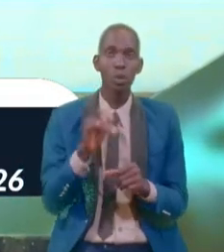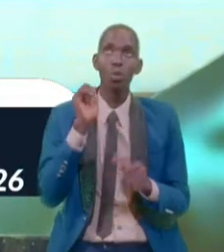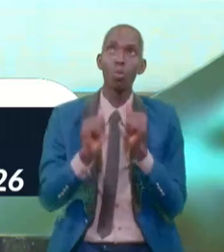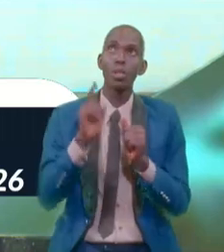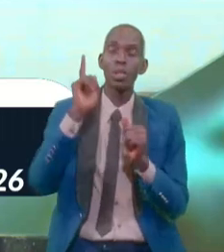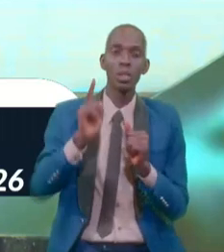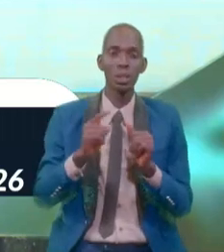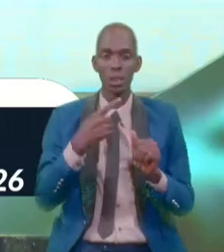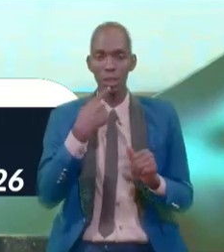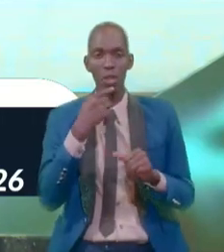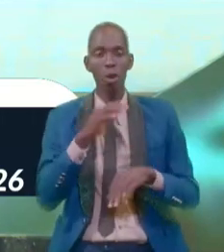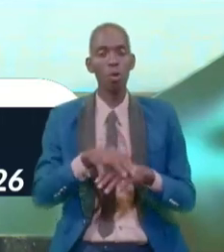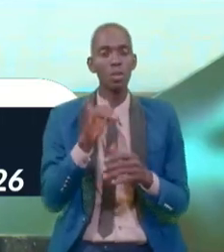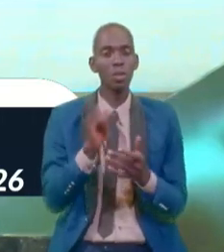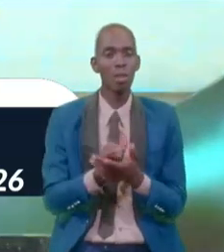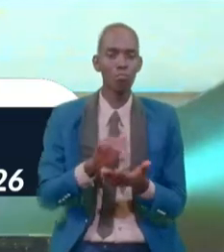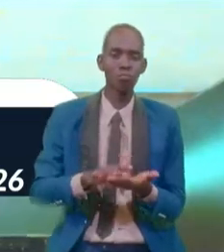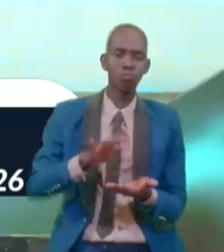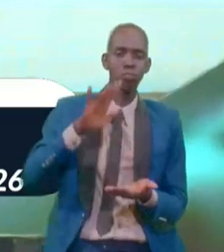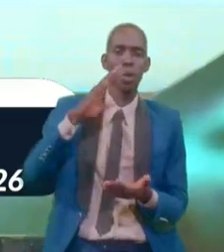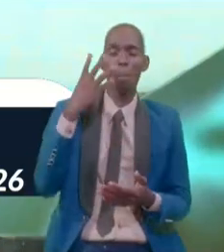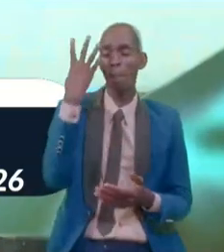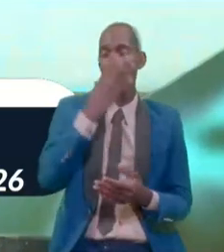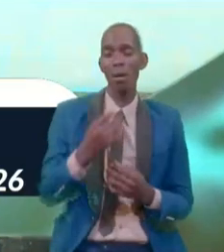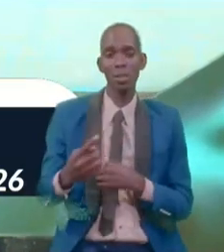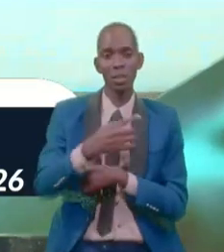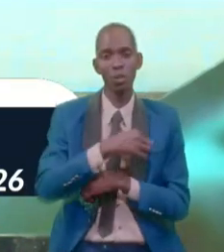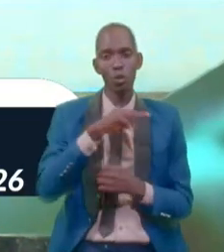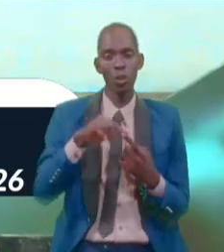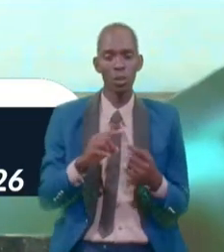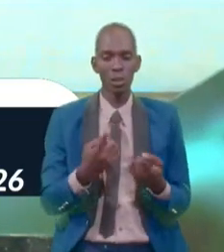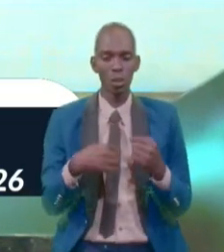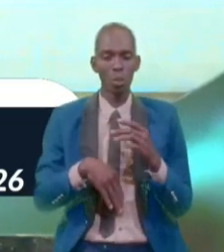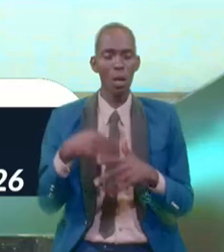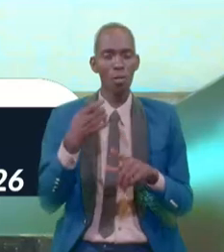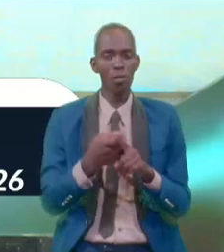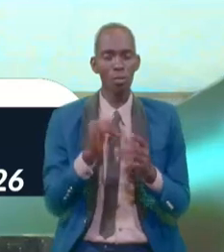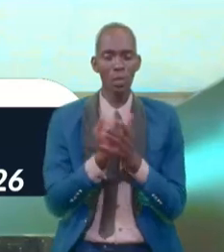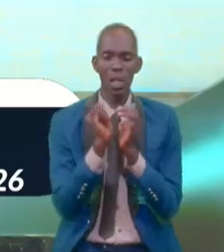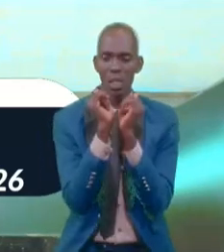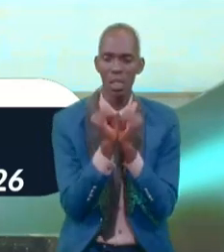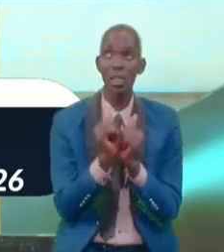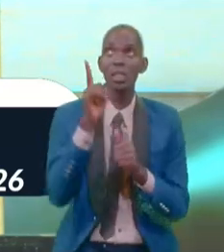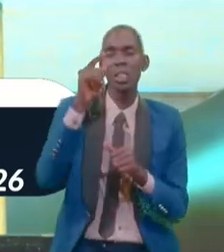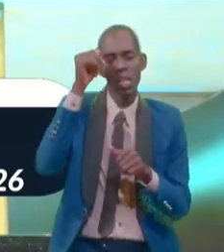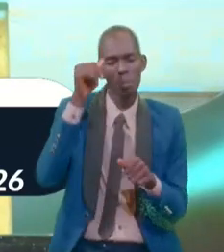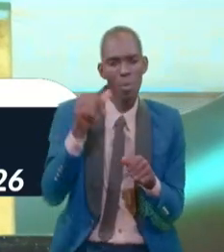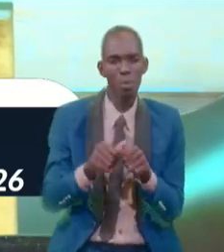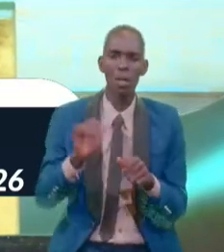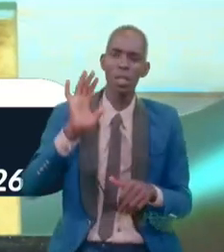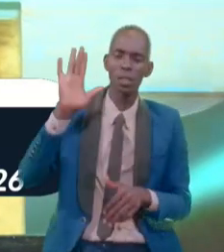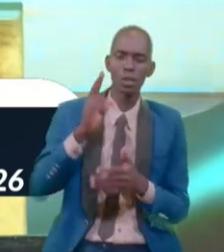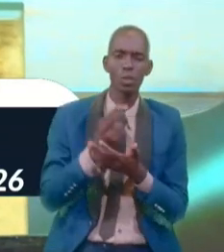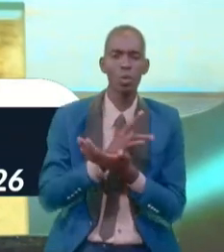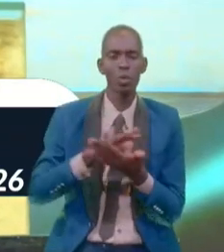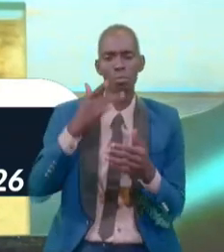glorieux, lorsqu'ils étaient sortis du pays de servitude, il s'est souvenu de sa sainte parole, à cause